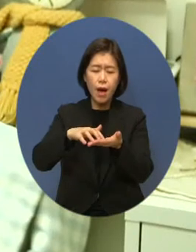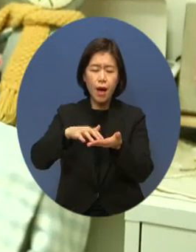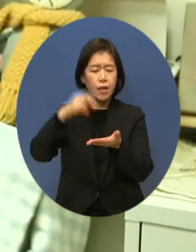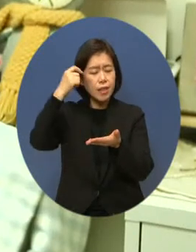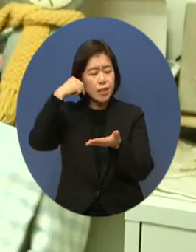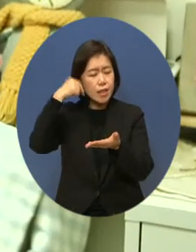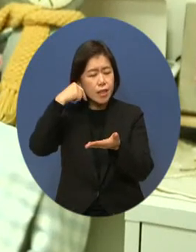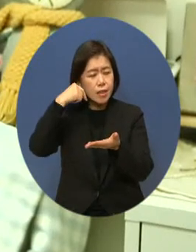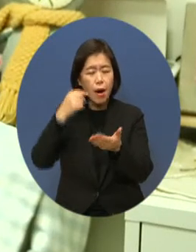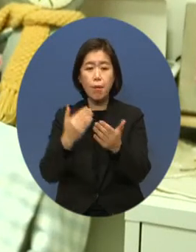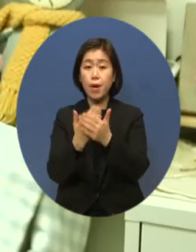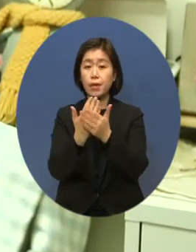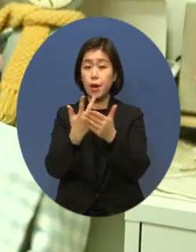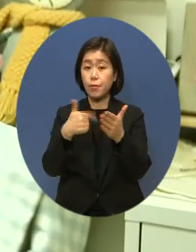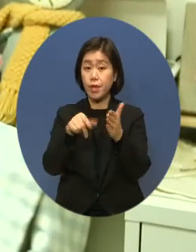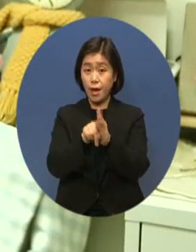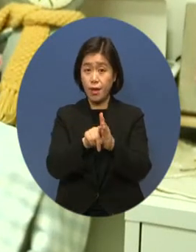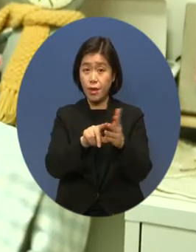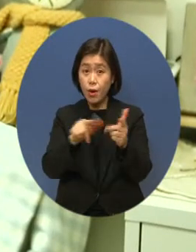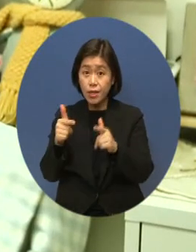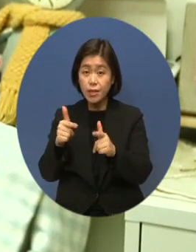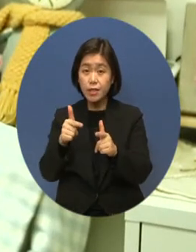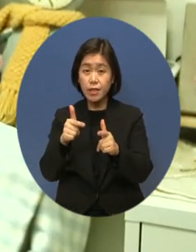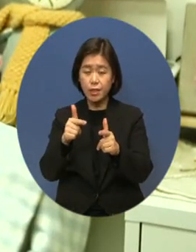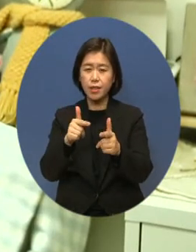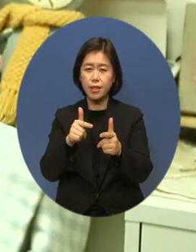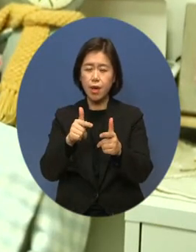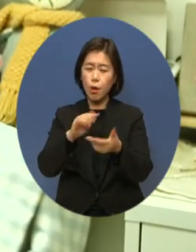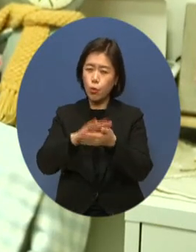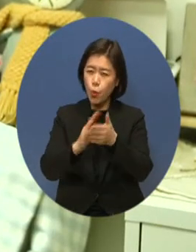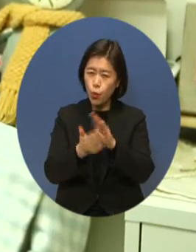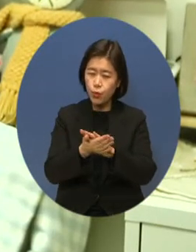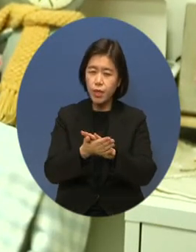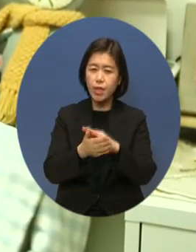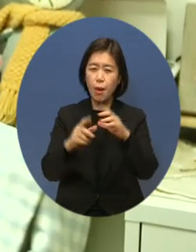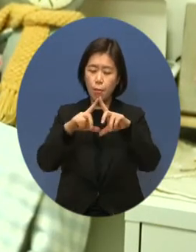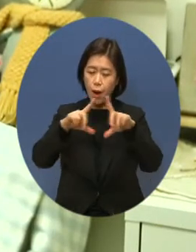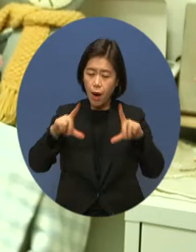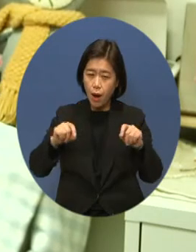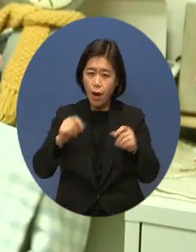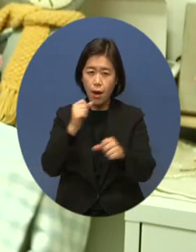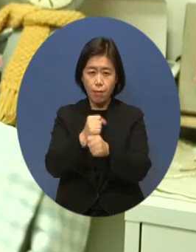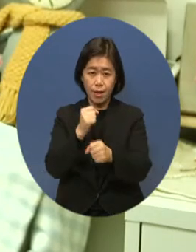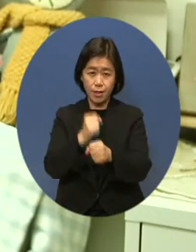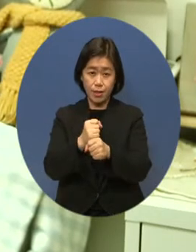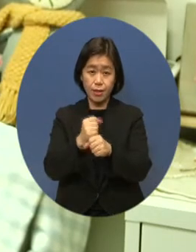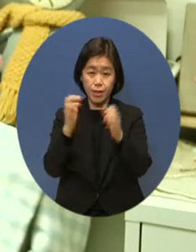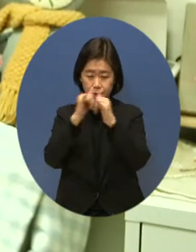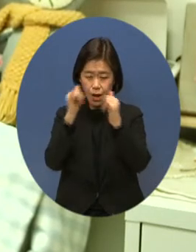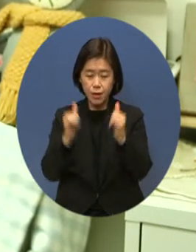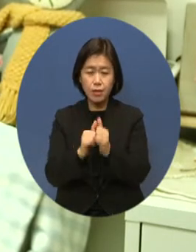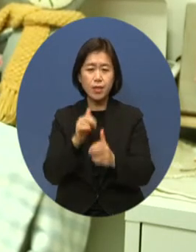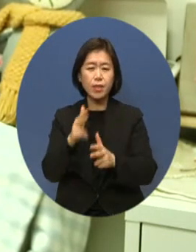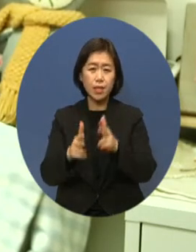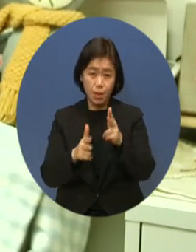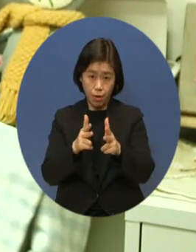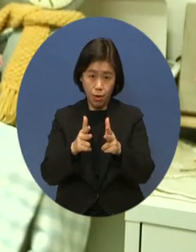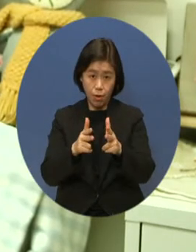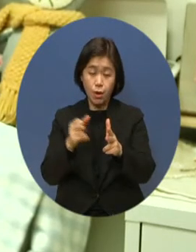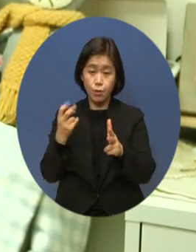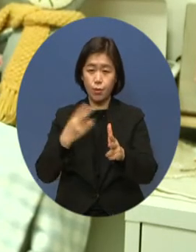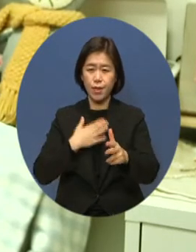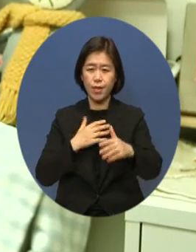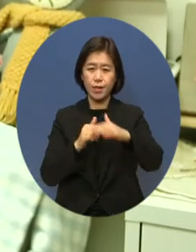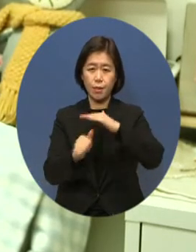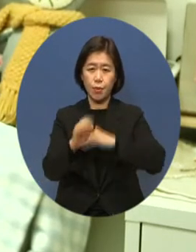촉각 책과 점자 촉각 놀이 교구제를 개발, 보급하는 사회적 기업입니다. 그리고 저는 대표